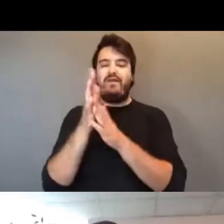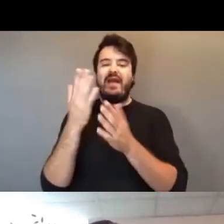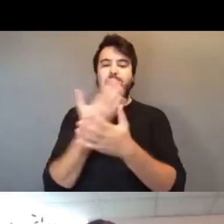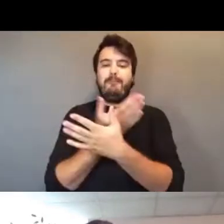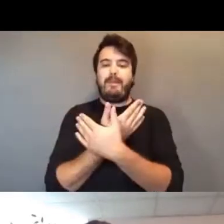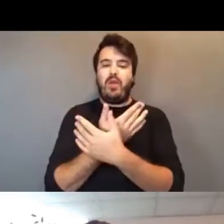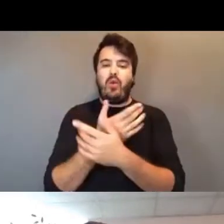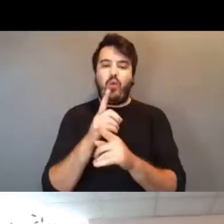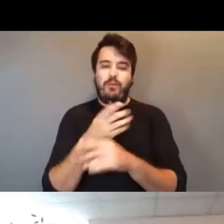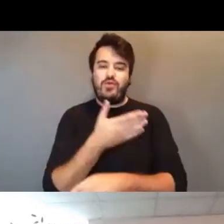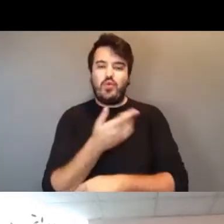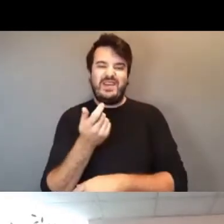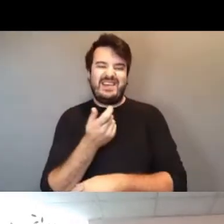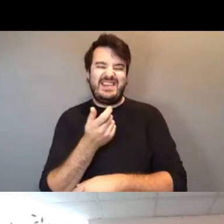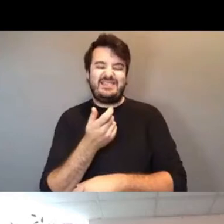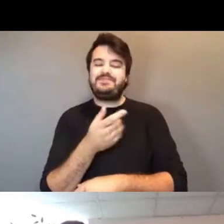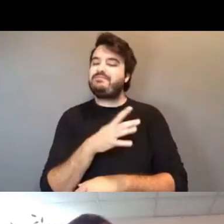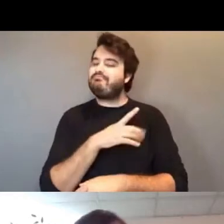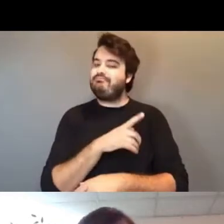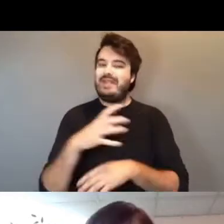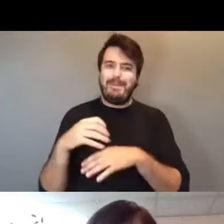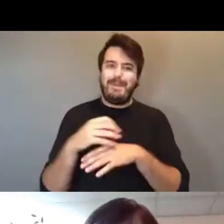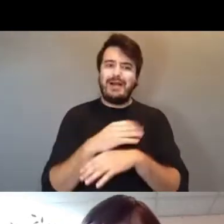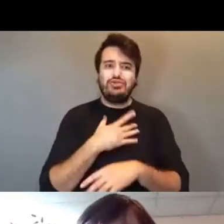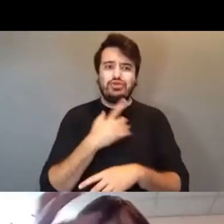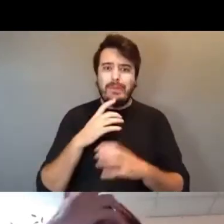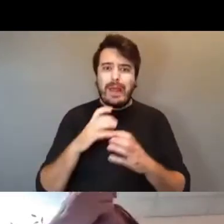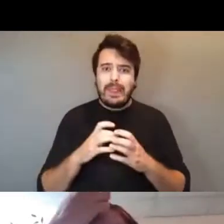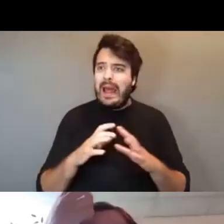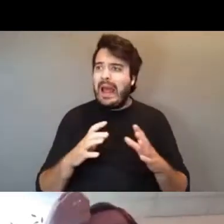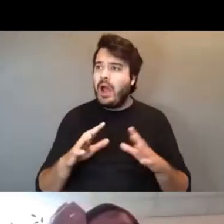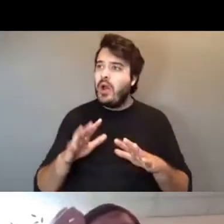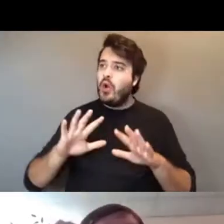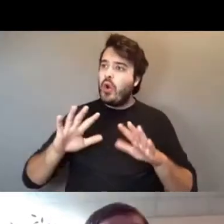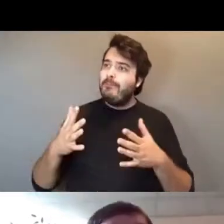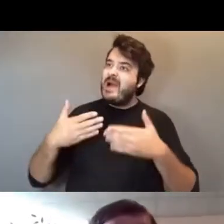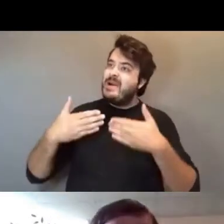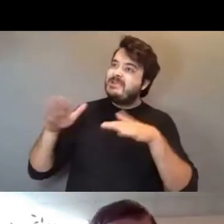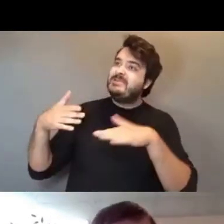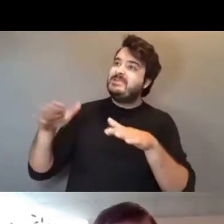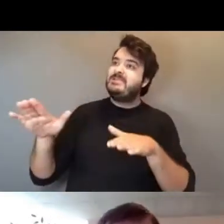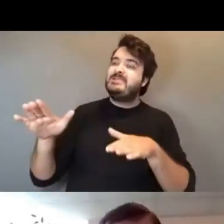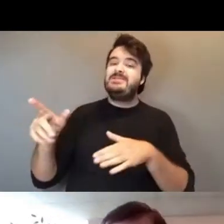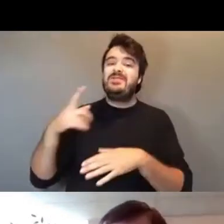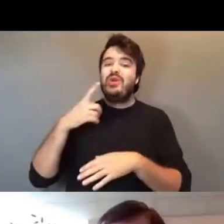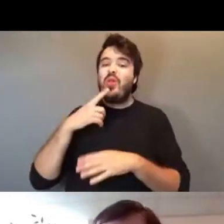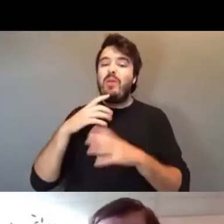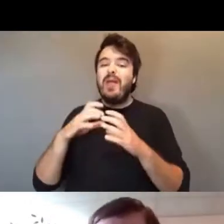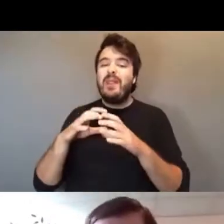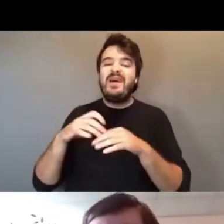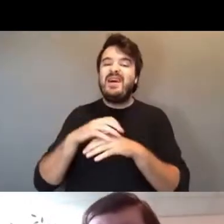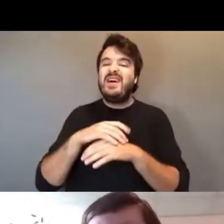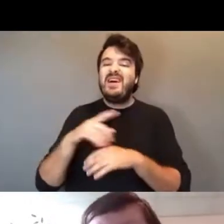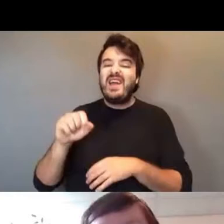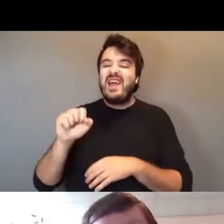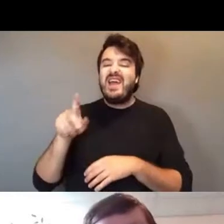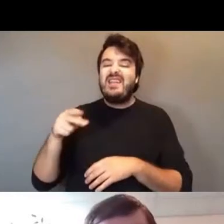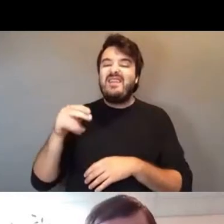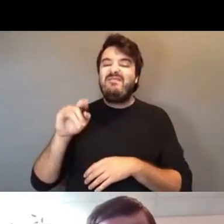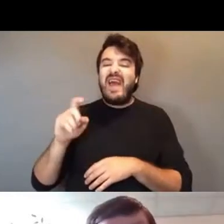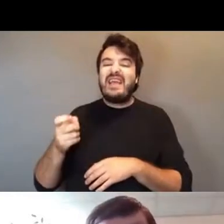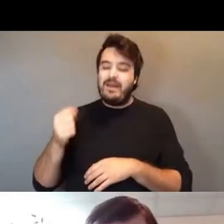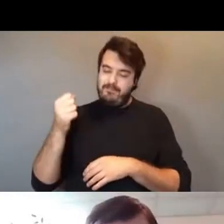gris, mais ça grignote nos choses. Alors, comment éviter le sphinx de la tomate? Vous pouvez mettre du basilic autour de